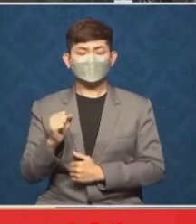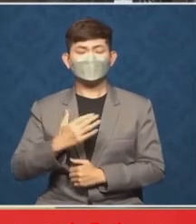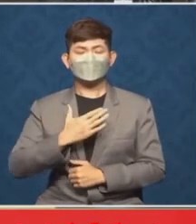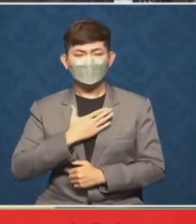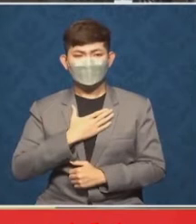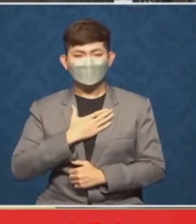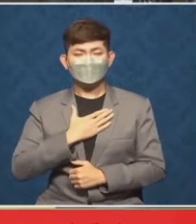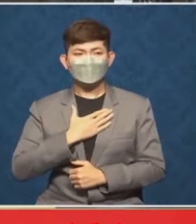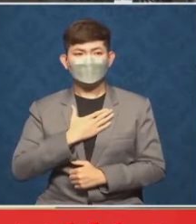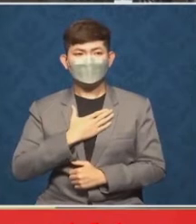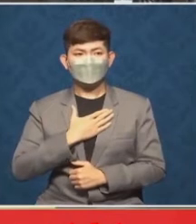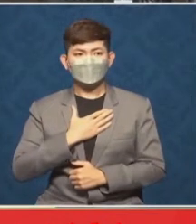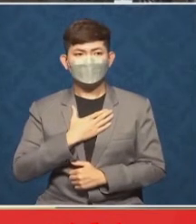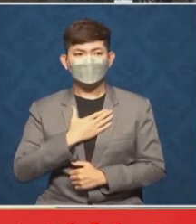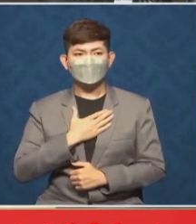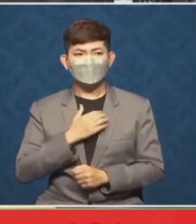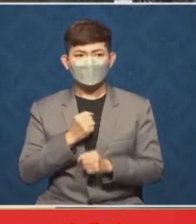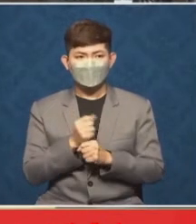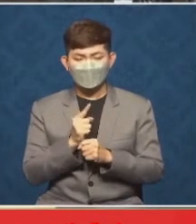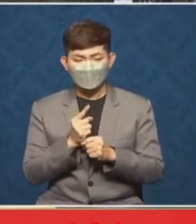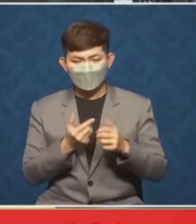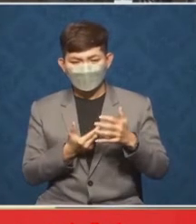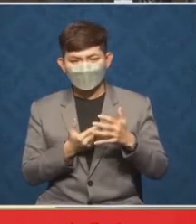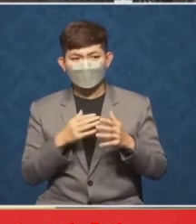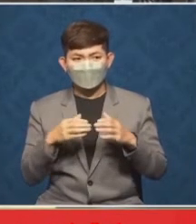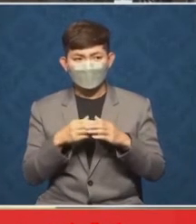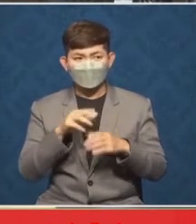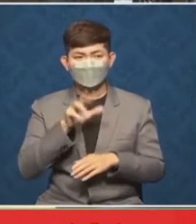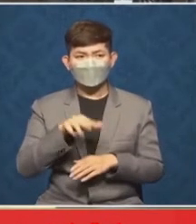องข้ามขั้นตอนอะไรหลายอย่างของพรรคเพื่อไทย